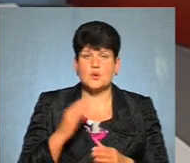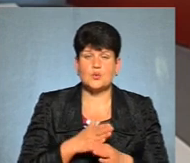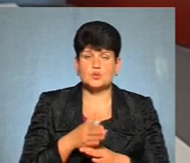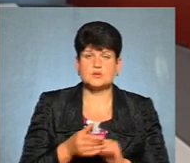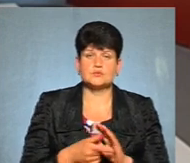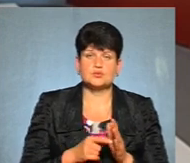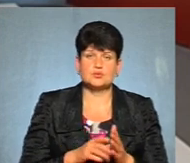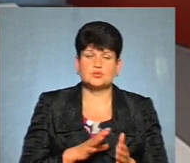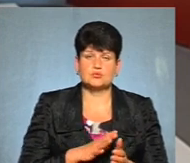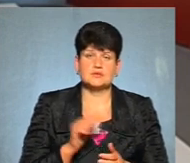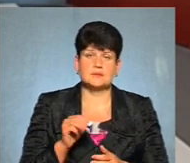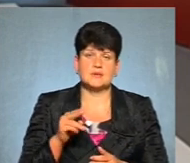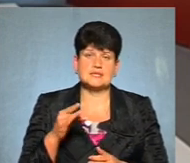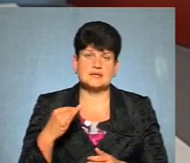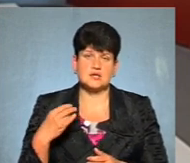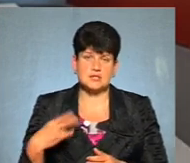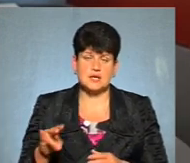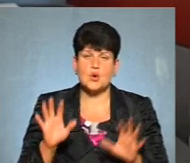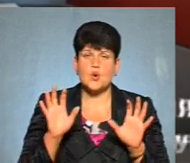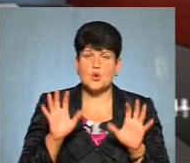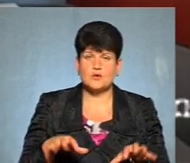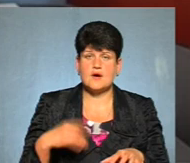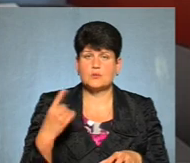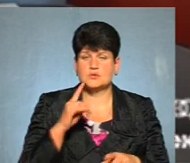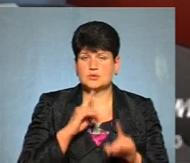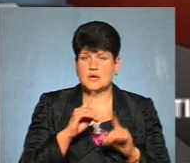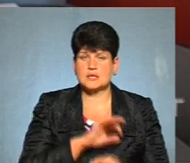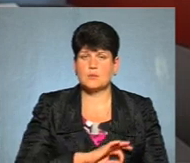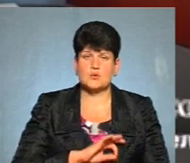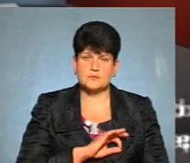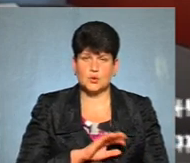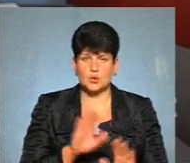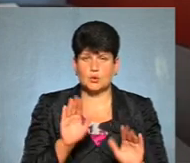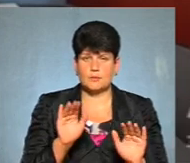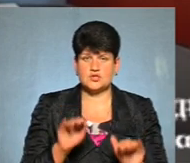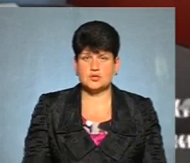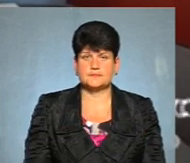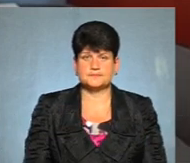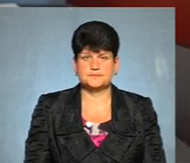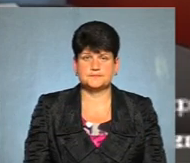сьогодні був Андрій Присяжний, голова обласної ради профспілок. До побачення.